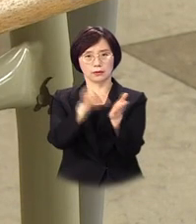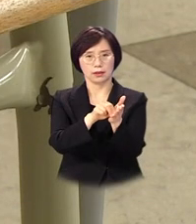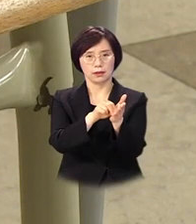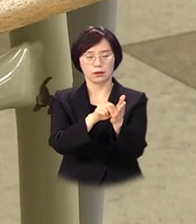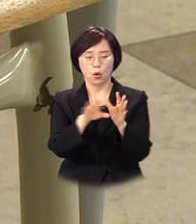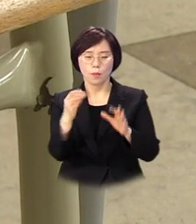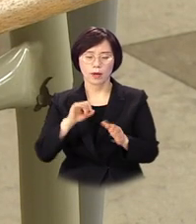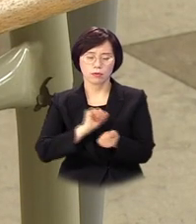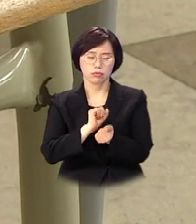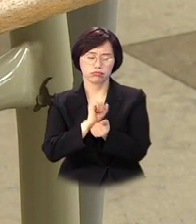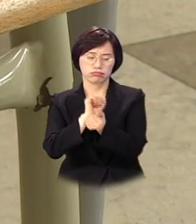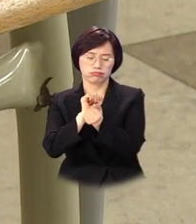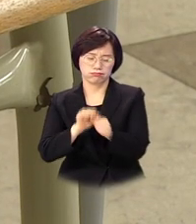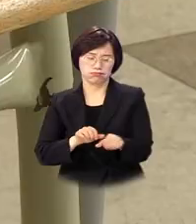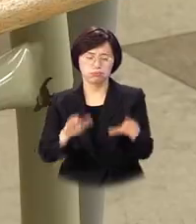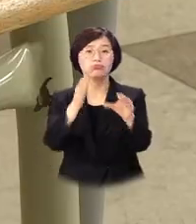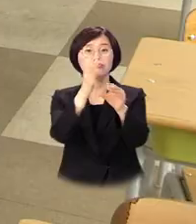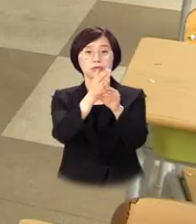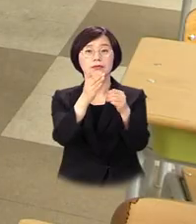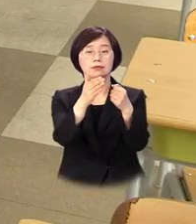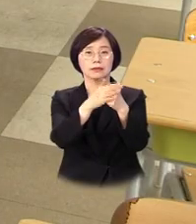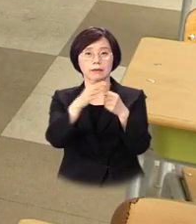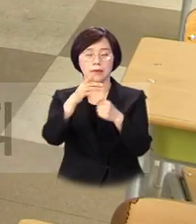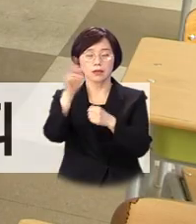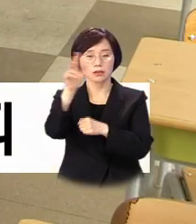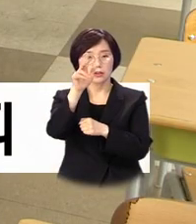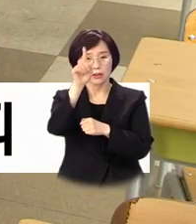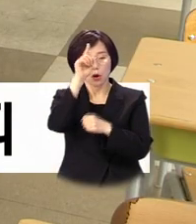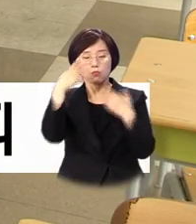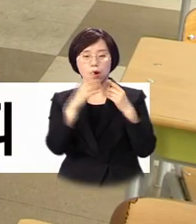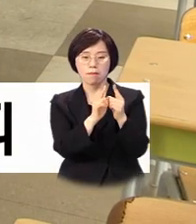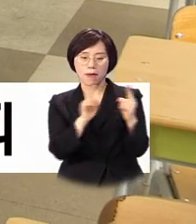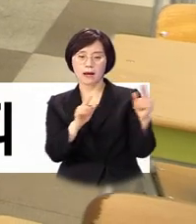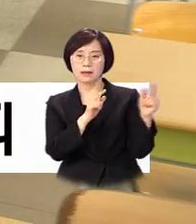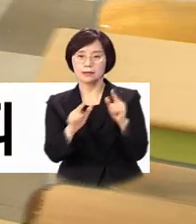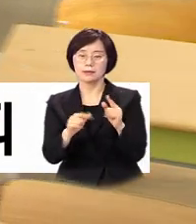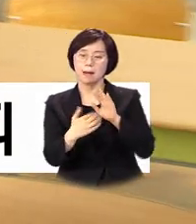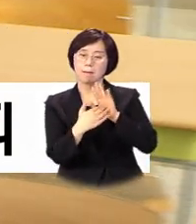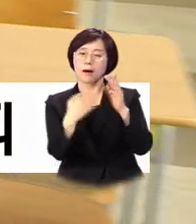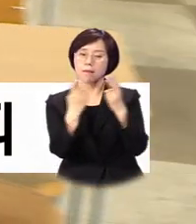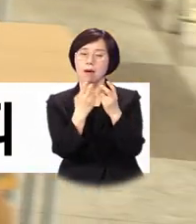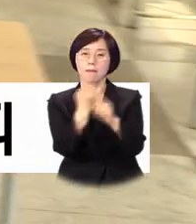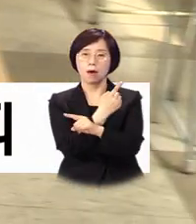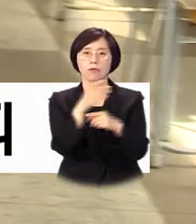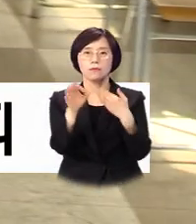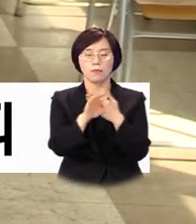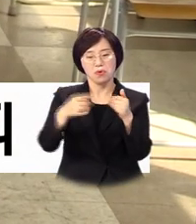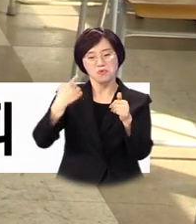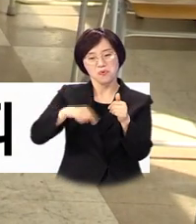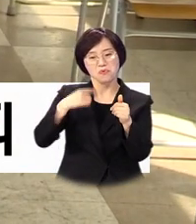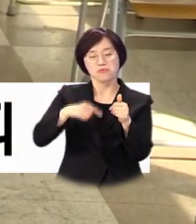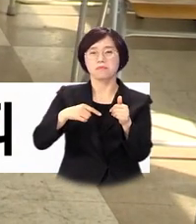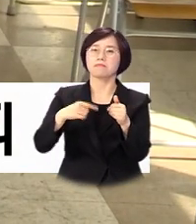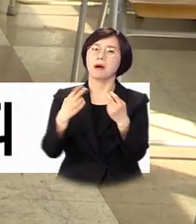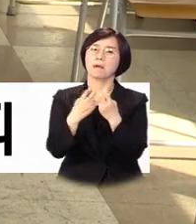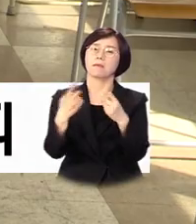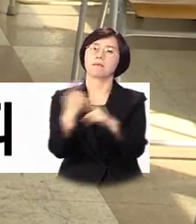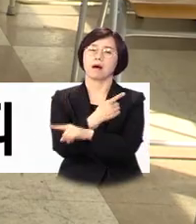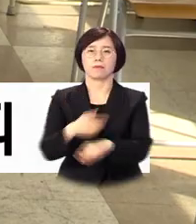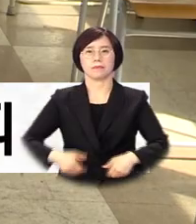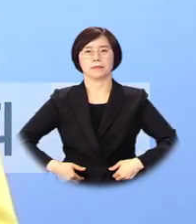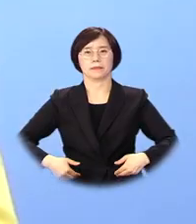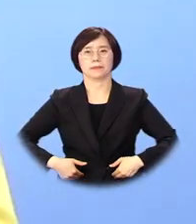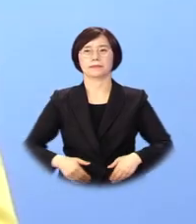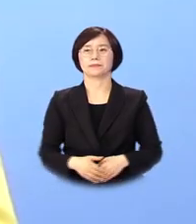미크론 유행이 정점을 로 치닫고 있는 가운데 정부의 거리두기 완화된 방역 체계가 전환되면 교육 파격 역시 변화가 불가피